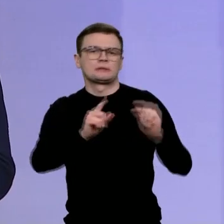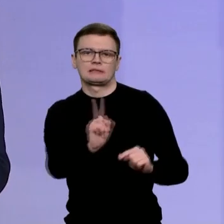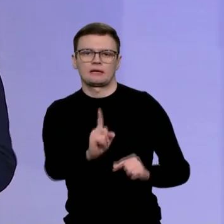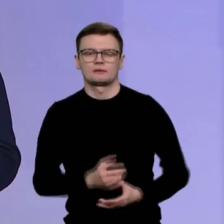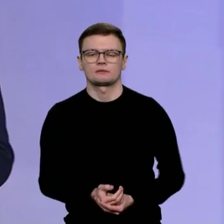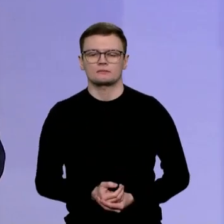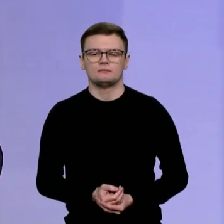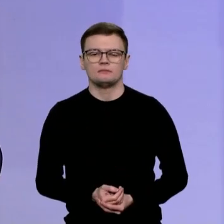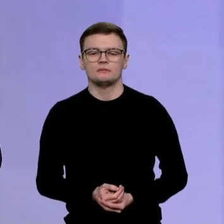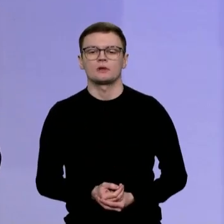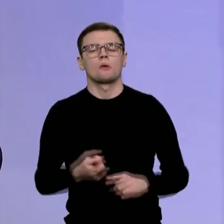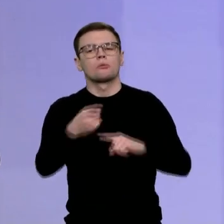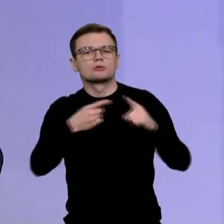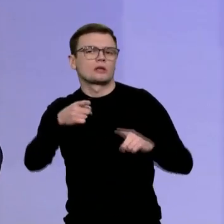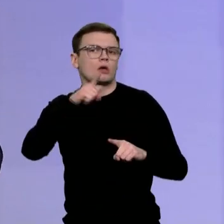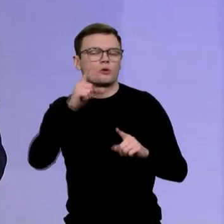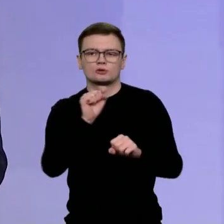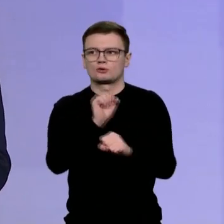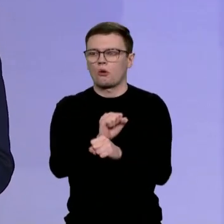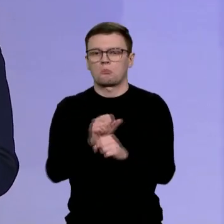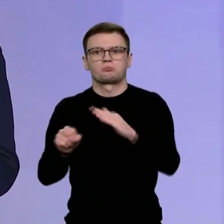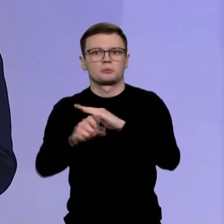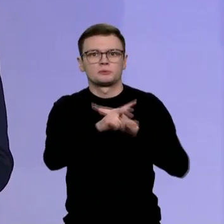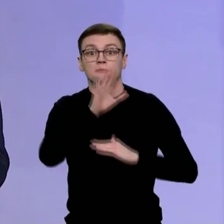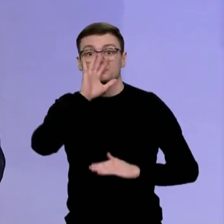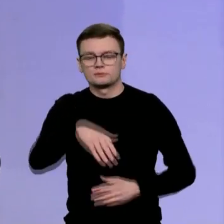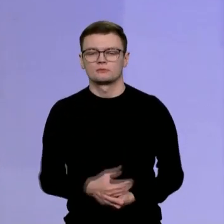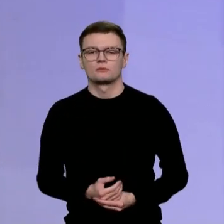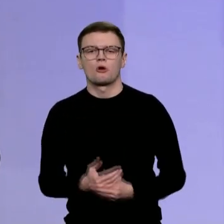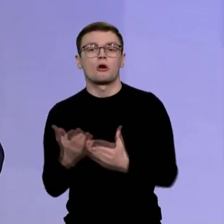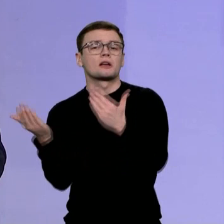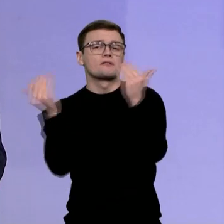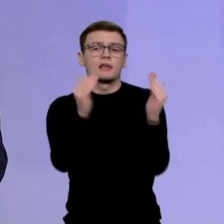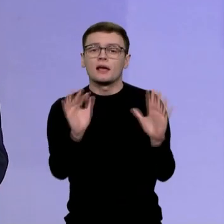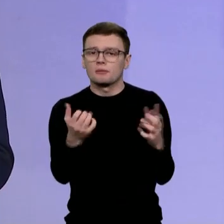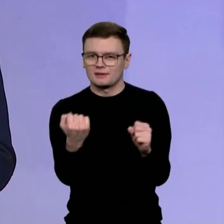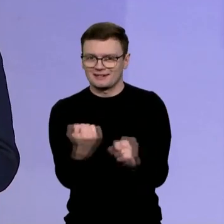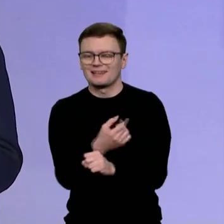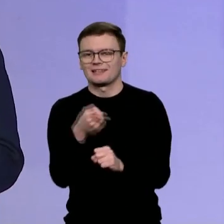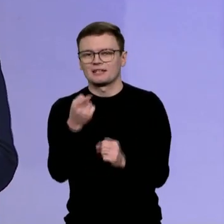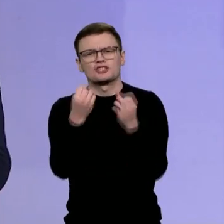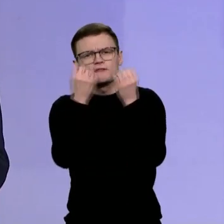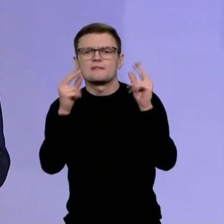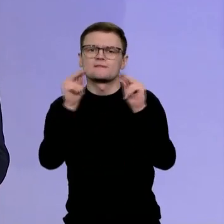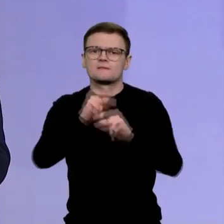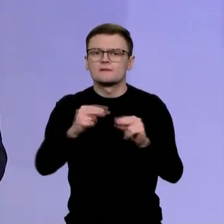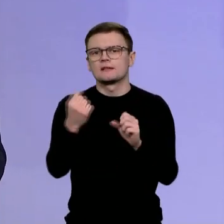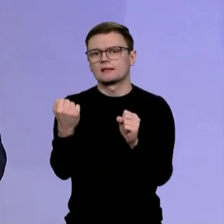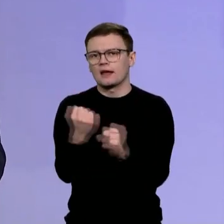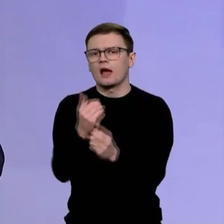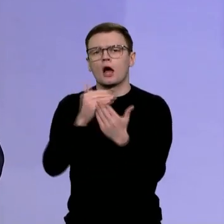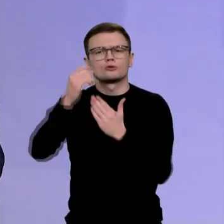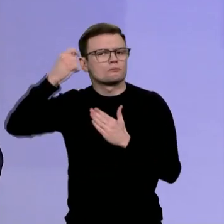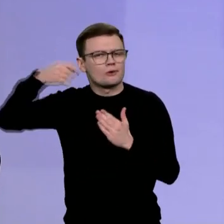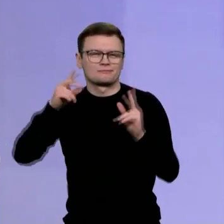jaunimo taip sustabdyti. Na, o pasikviesti jos, tai žinoma, reikia per švietimą, tai yra aukštąjį mokslą arba kolegiją. Tai kaip ir